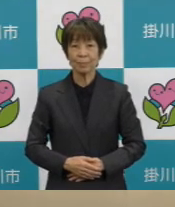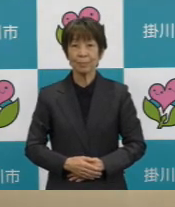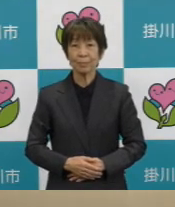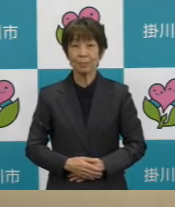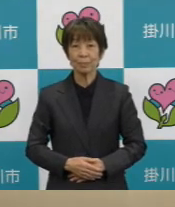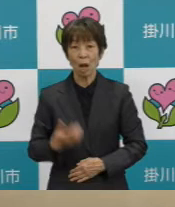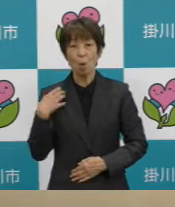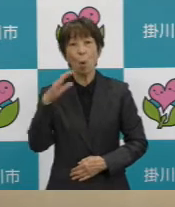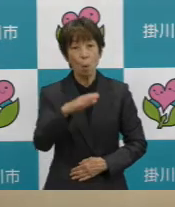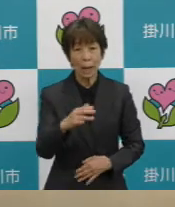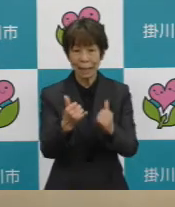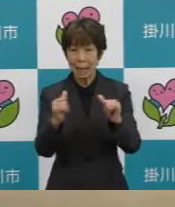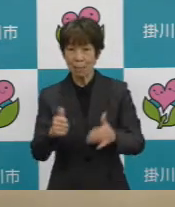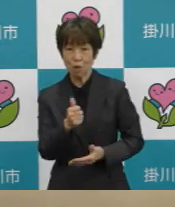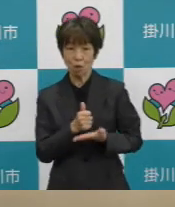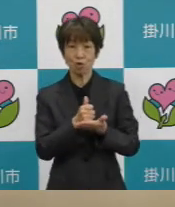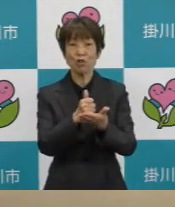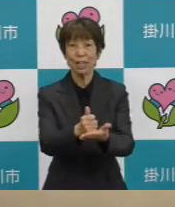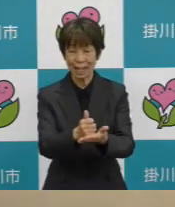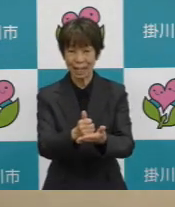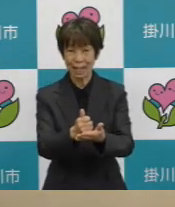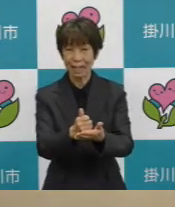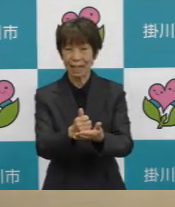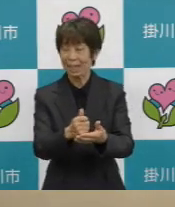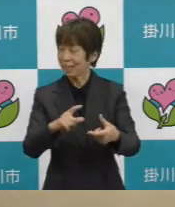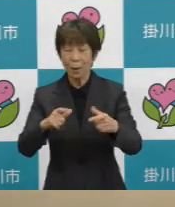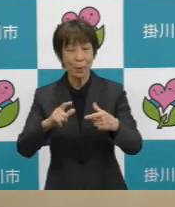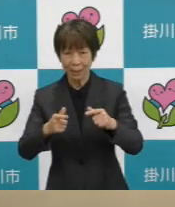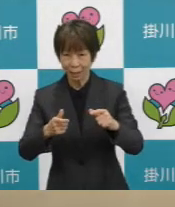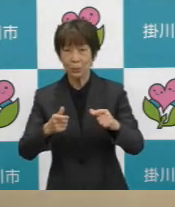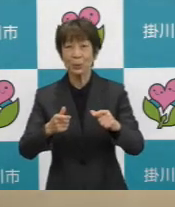お任せ民主主義のようなそういうことでは、